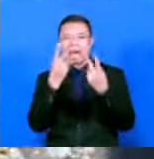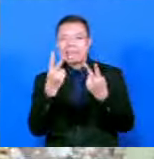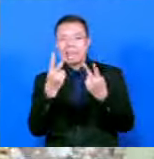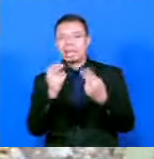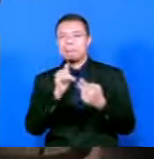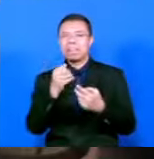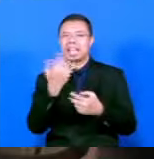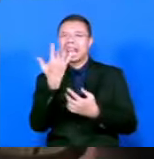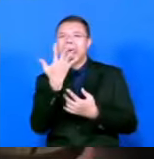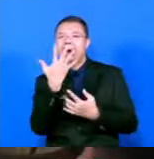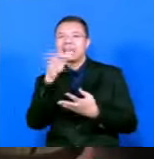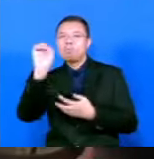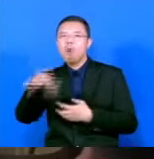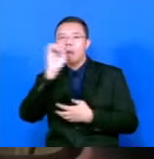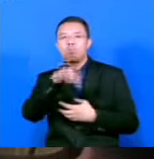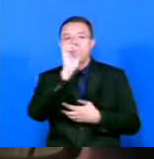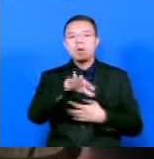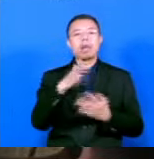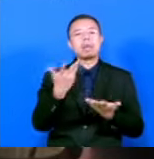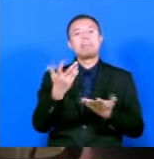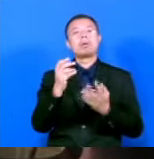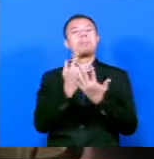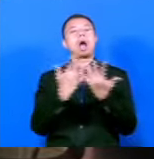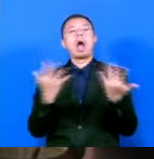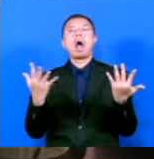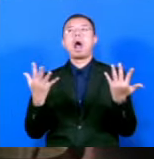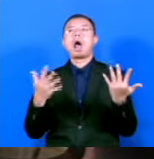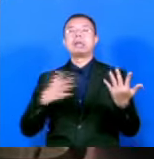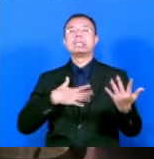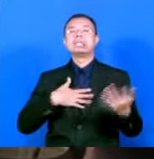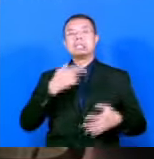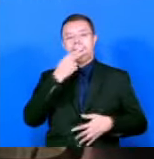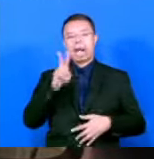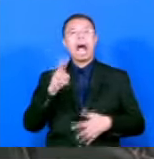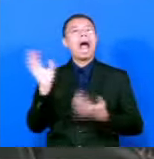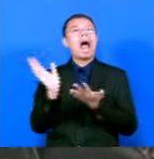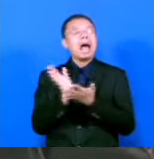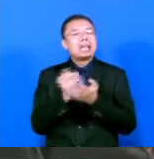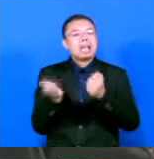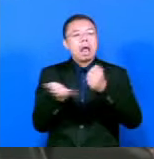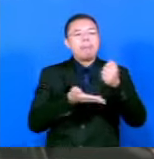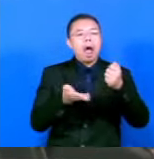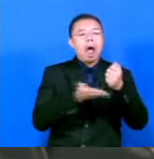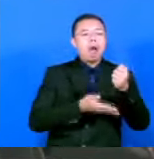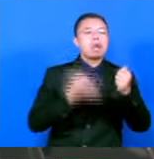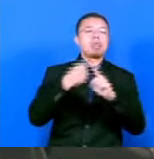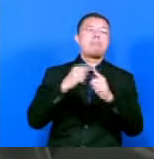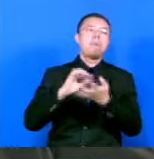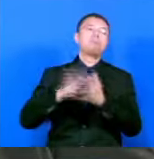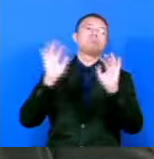mubazir, tradisi perang nasi diyakini oleh warga berdampak pada hasil panen yang terus